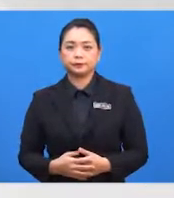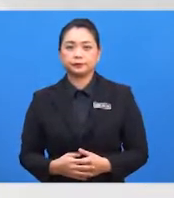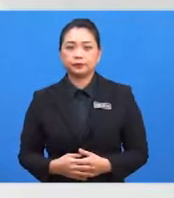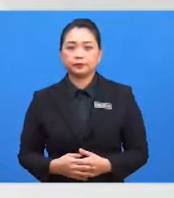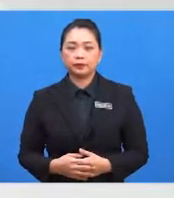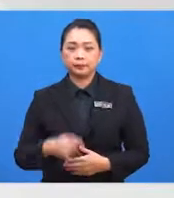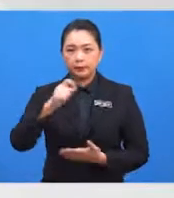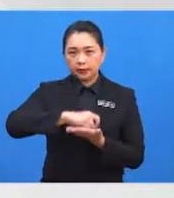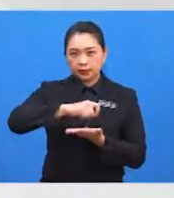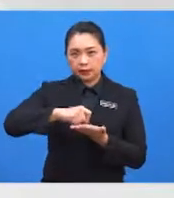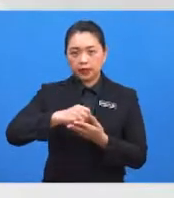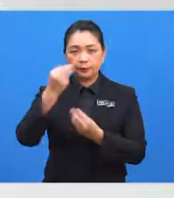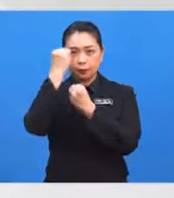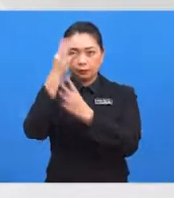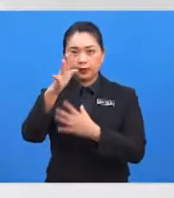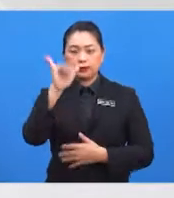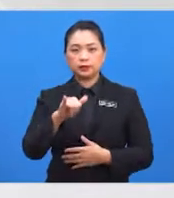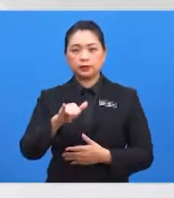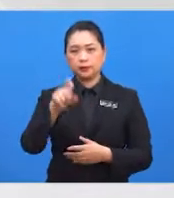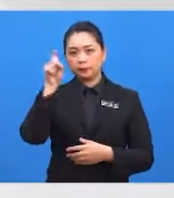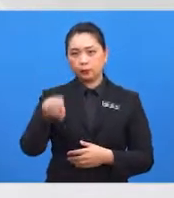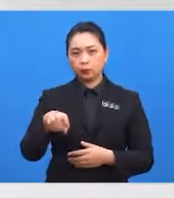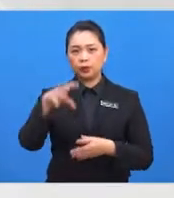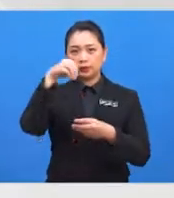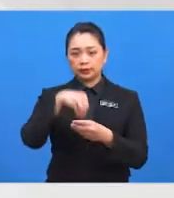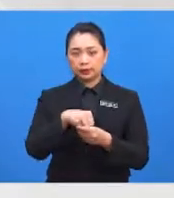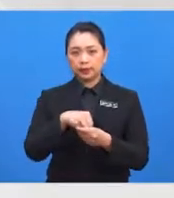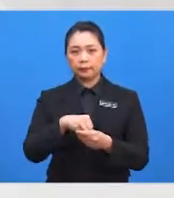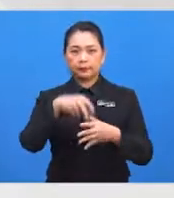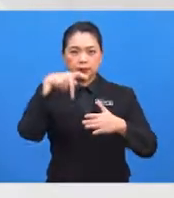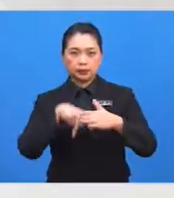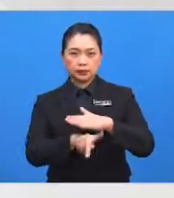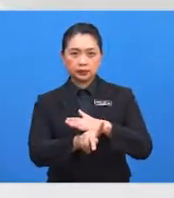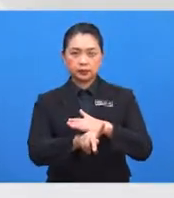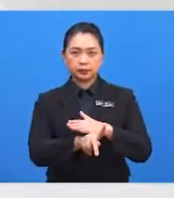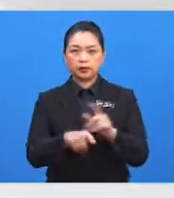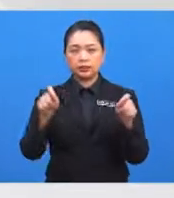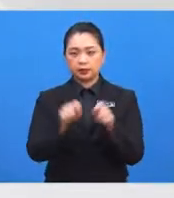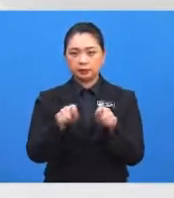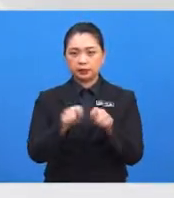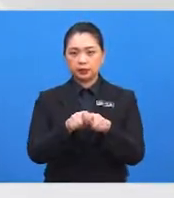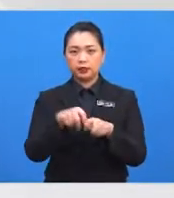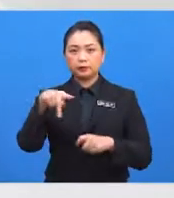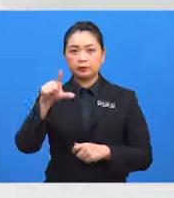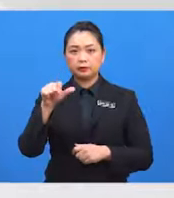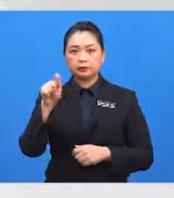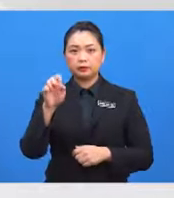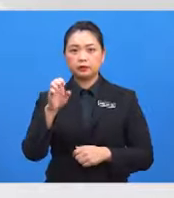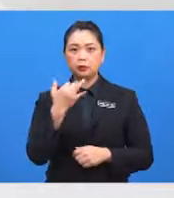ia menyatakan maklumat yang diperlukan dalam sesuatu percetakan seperti plate